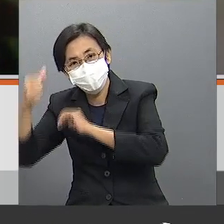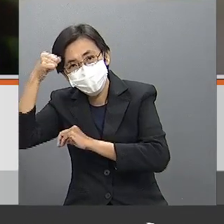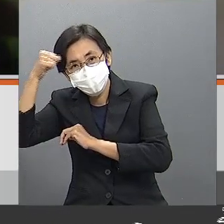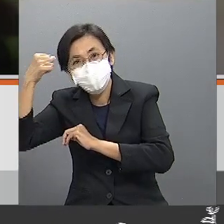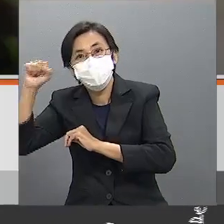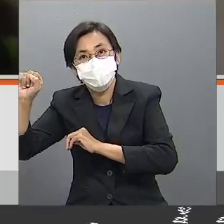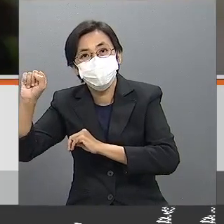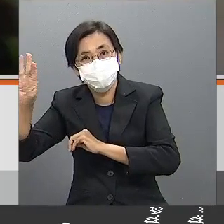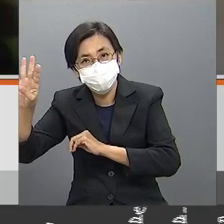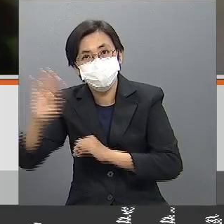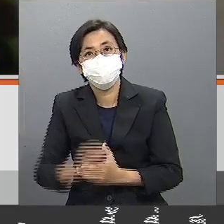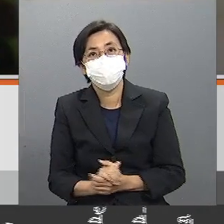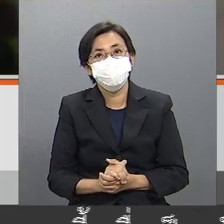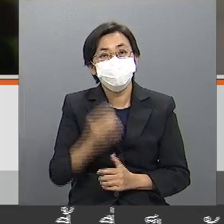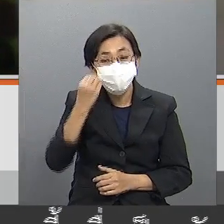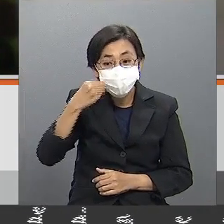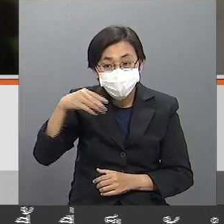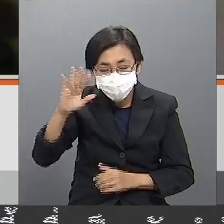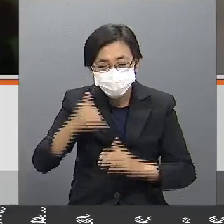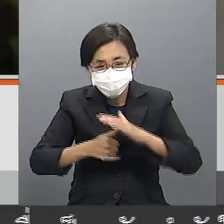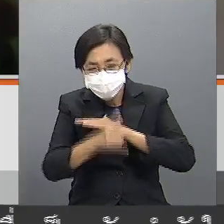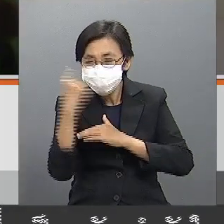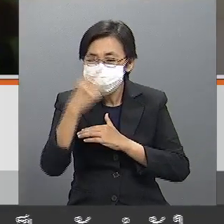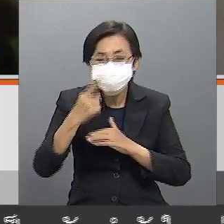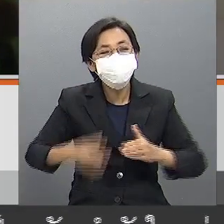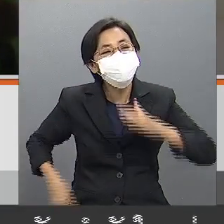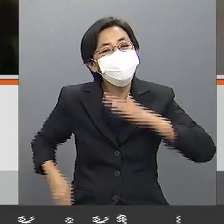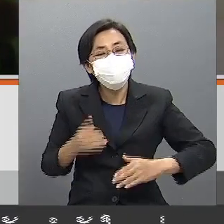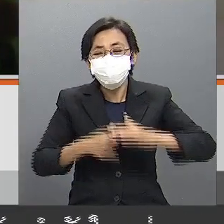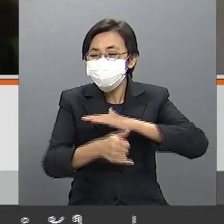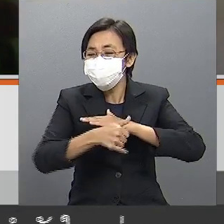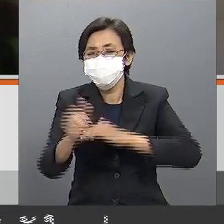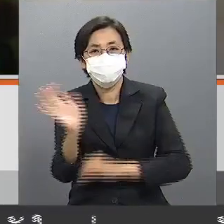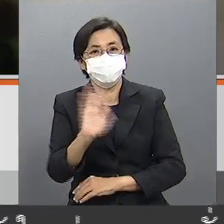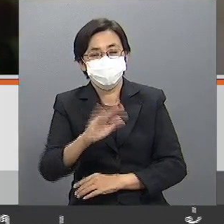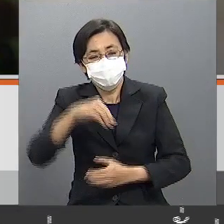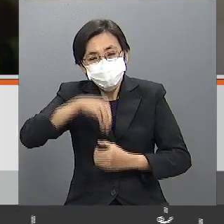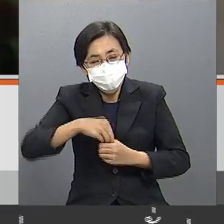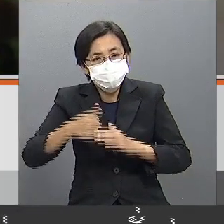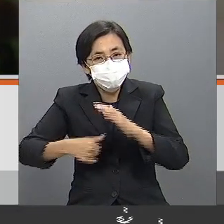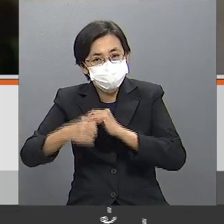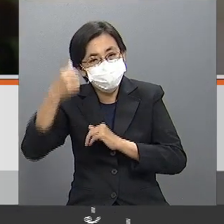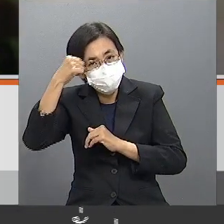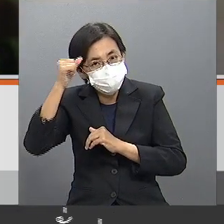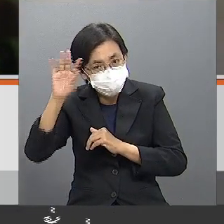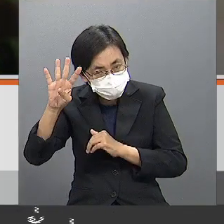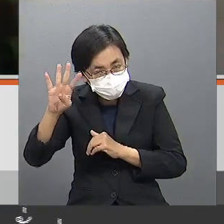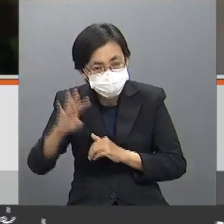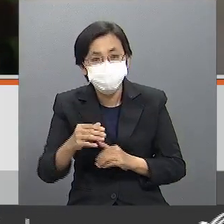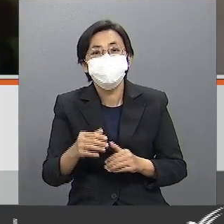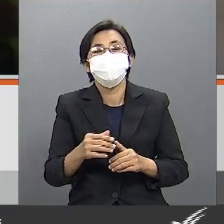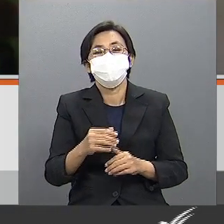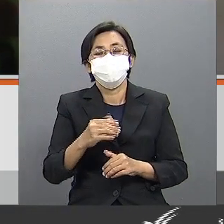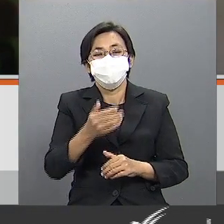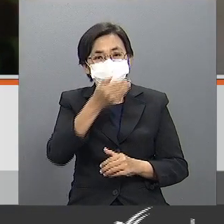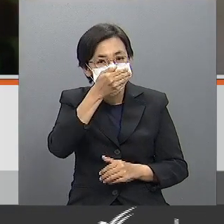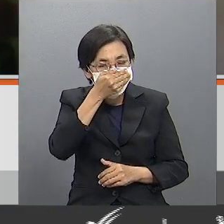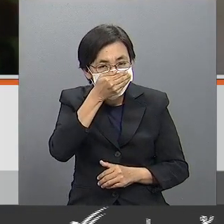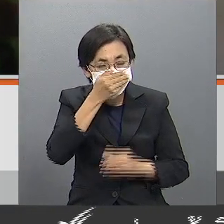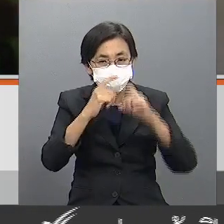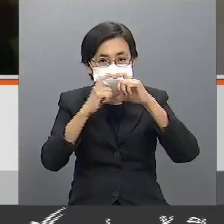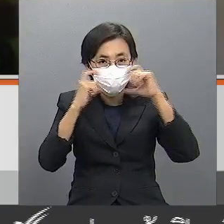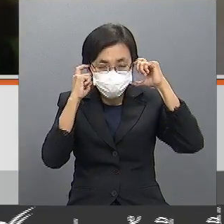วัติศาสตร์พลเอกเปรมตินสุรานนท์ค่ะซึ่งขณะนี้มีผู้เข้ารับการรักษาตัวรวม85คนและสามารถกลับบ้านได้แล้ว20ค